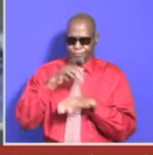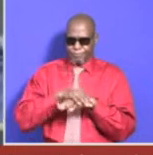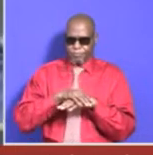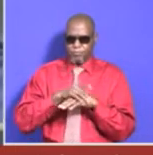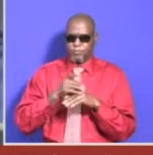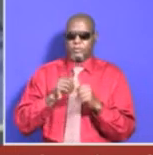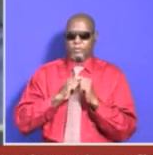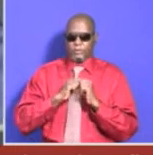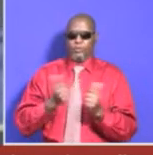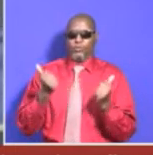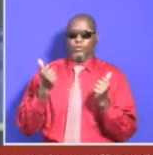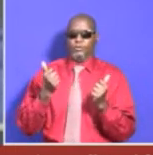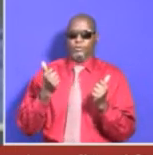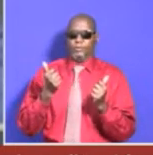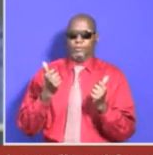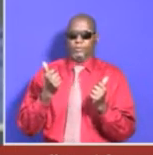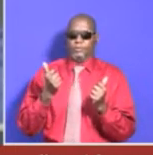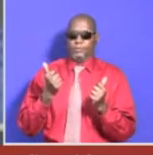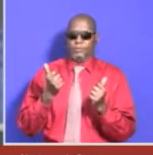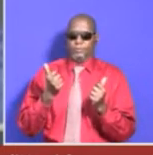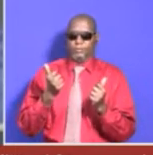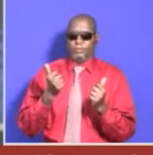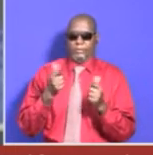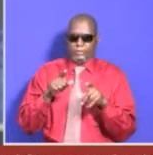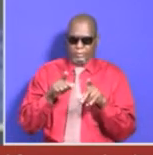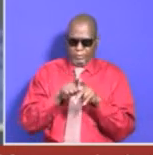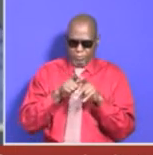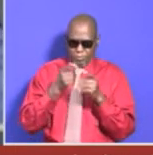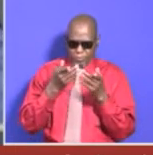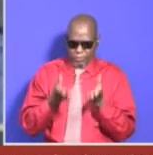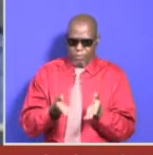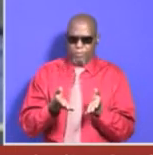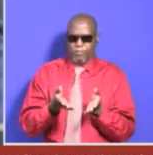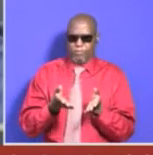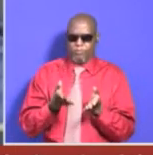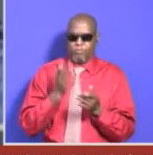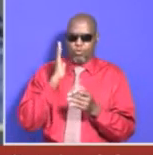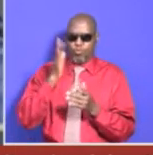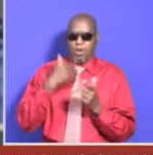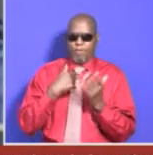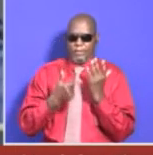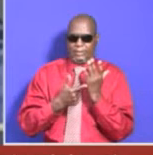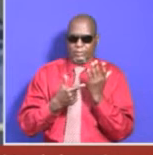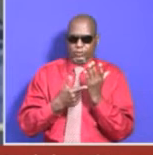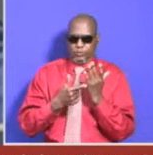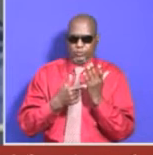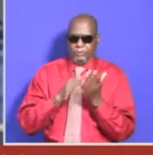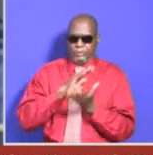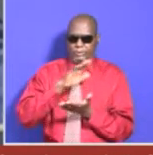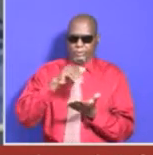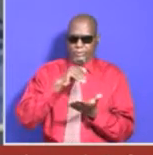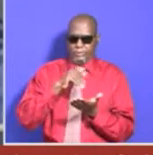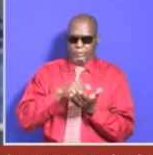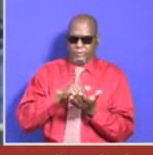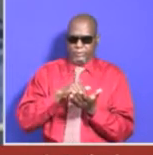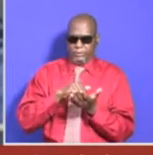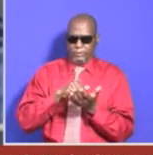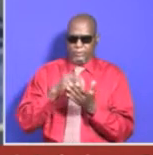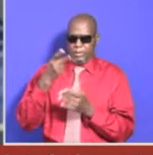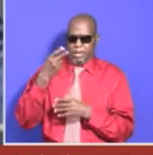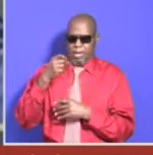ni sawa. Lakini pia hapa tutakuwa na digital center ambao rais